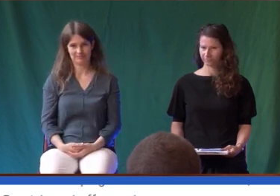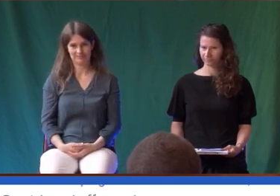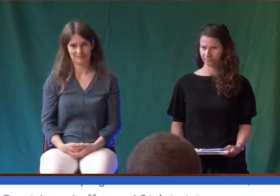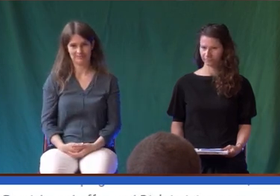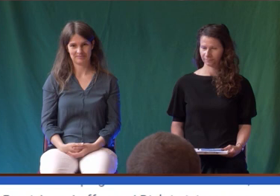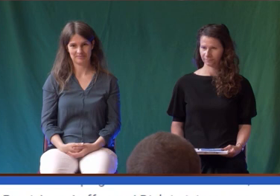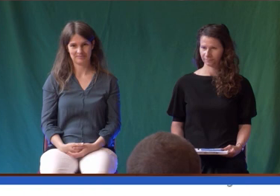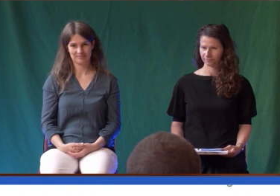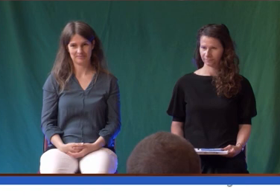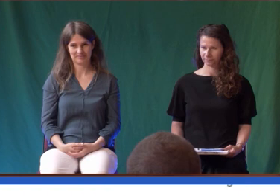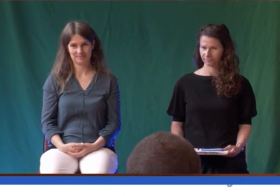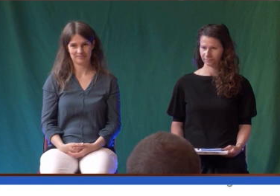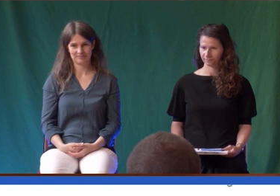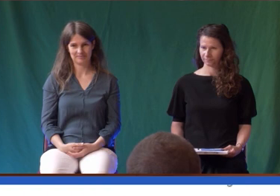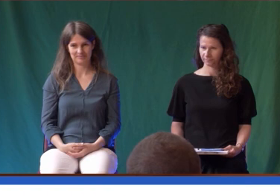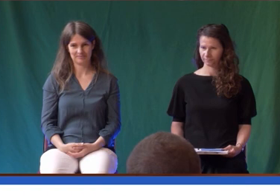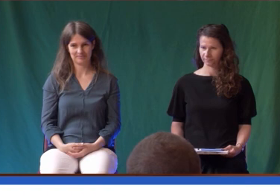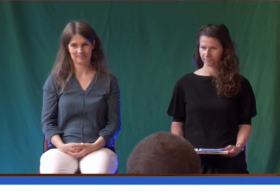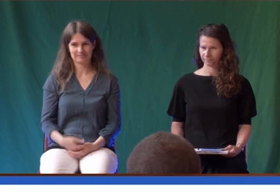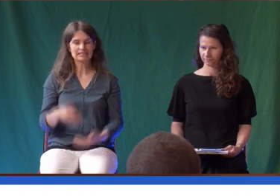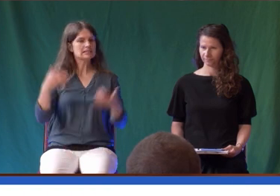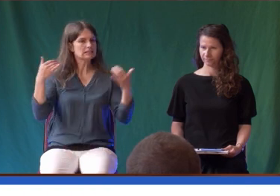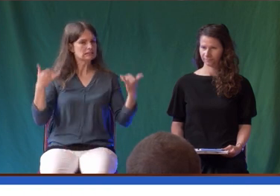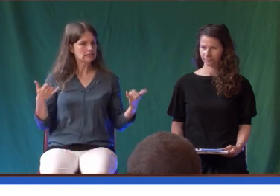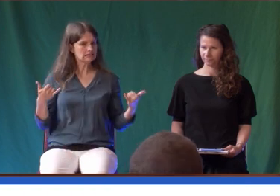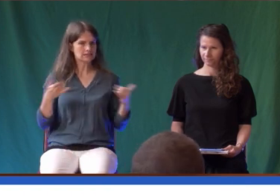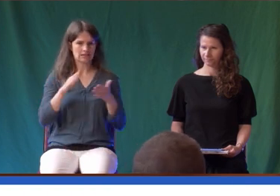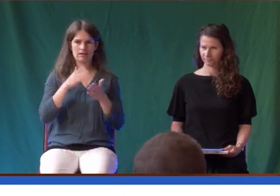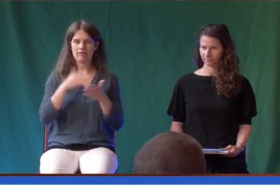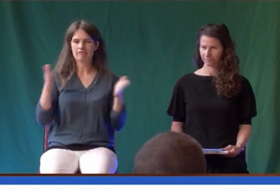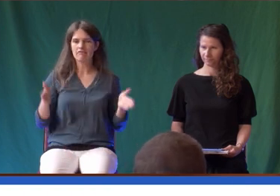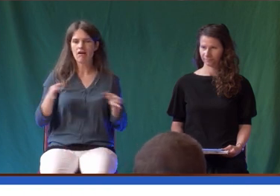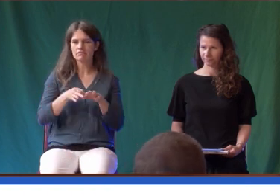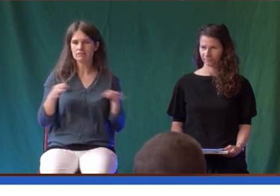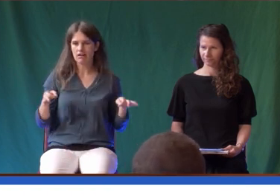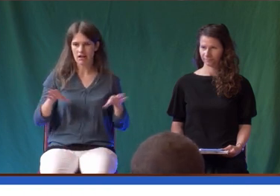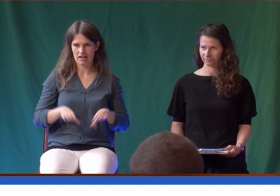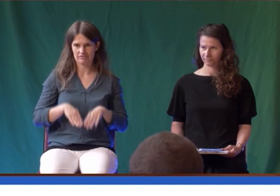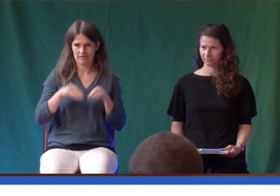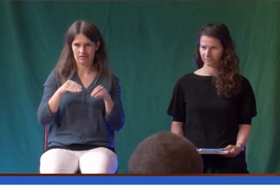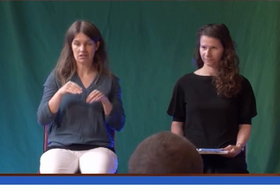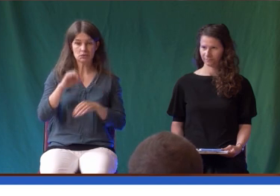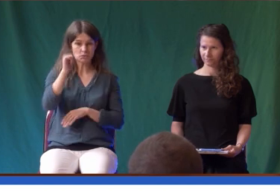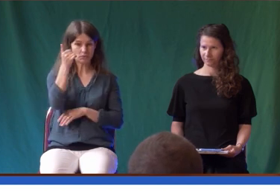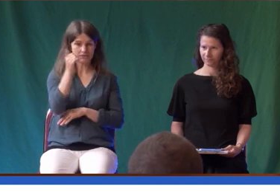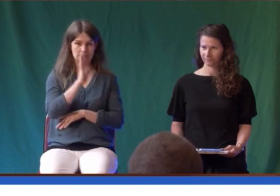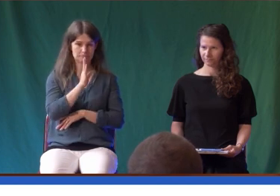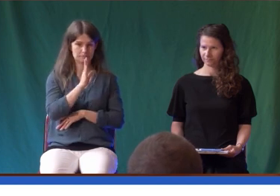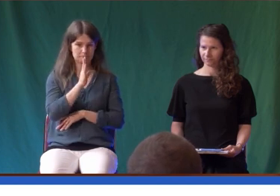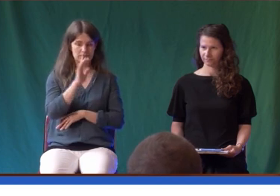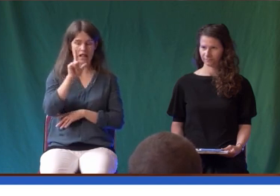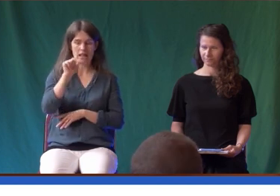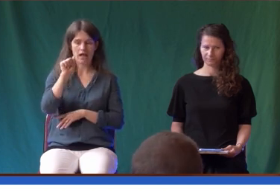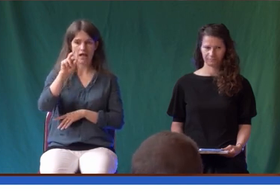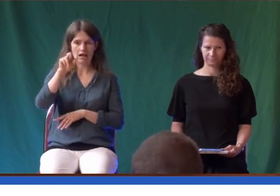und jetzt fangen wir an mit dem Fachtag die ersten Worte kommen von Lara Ludin sie ist